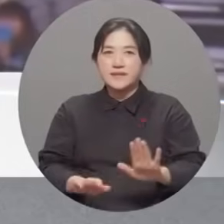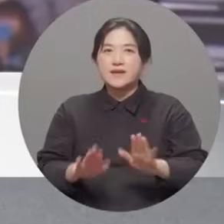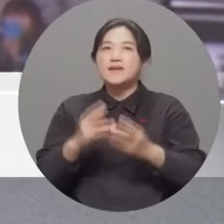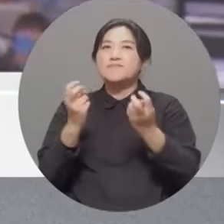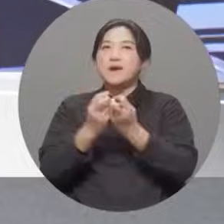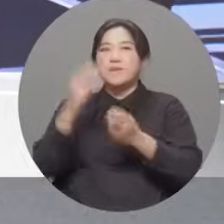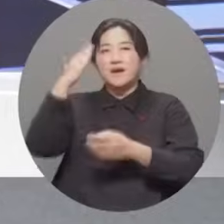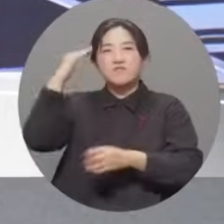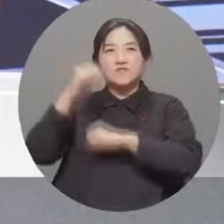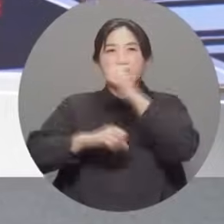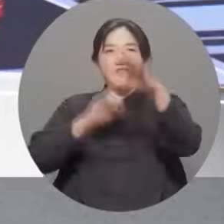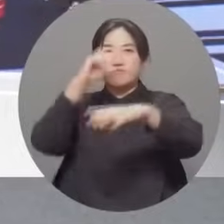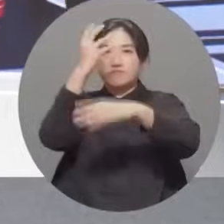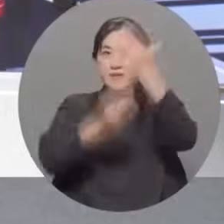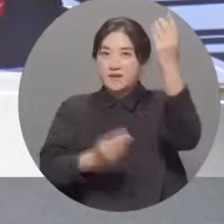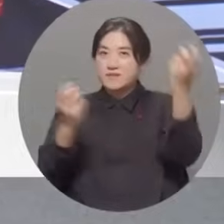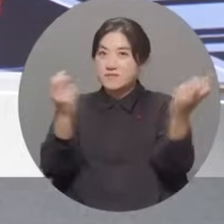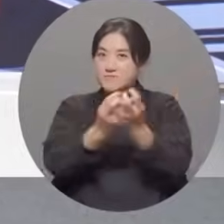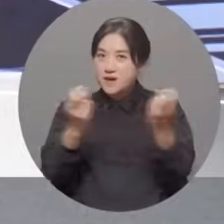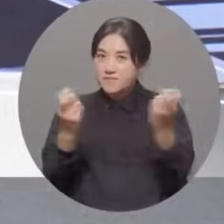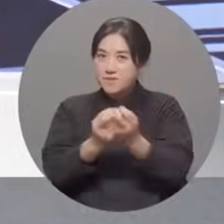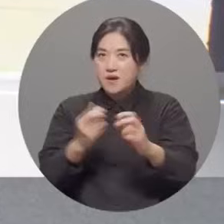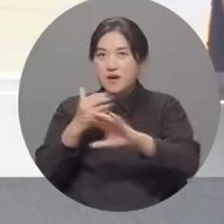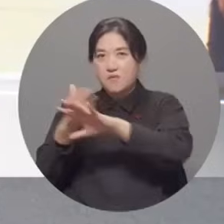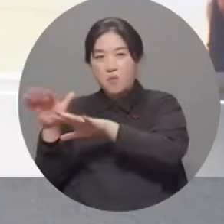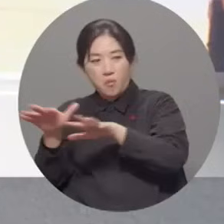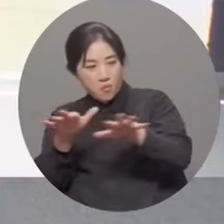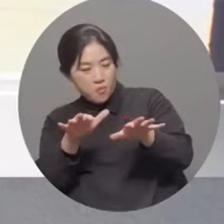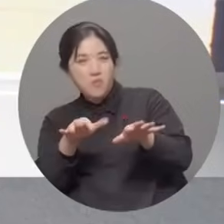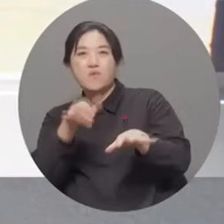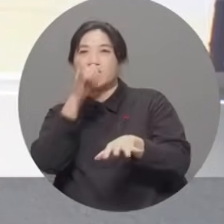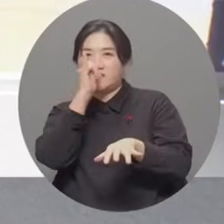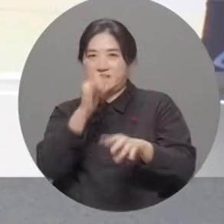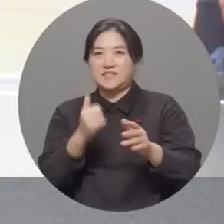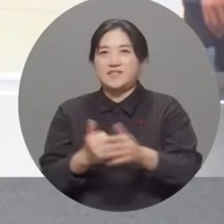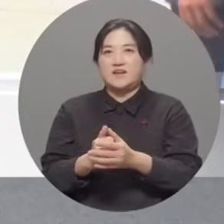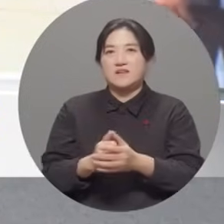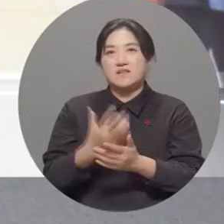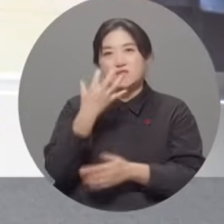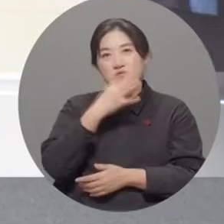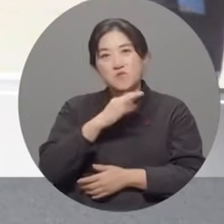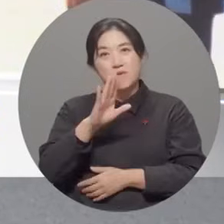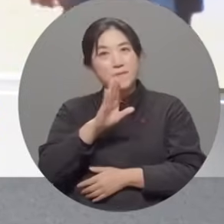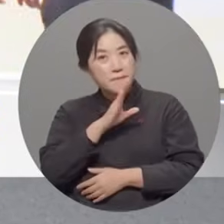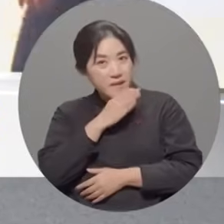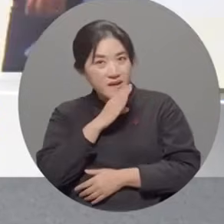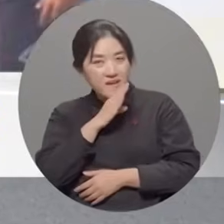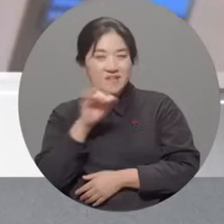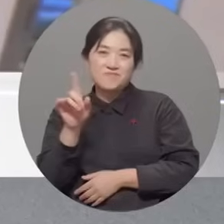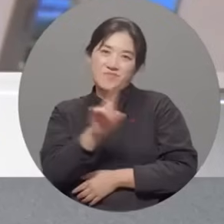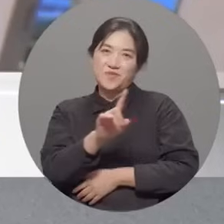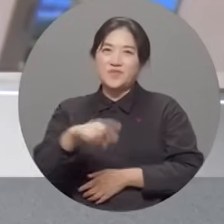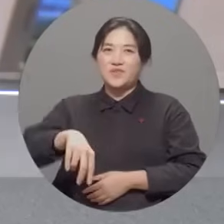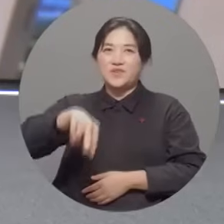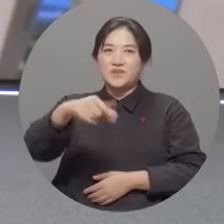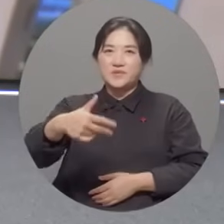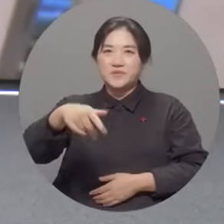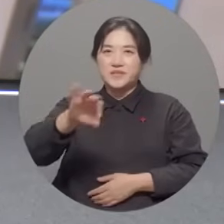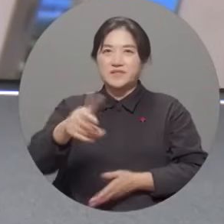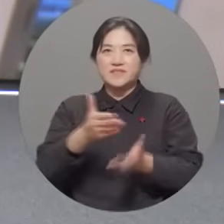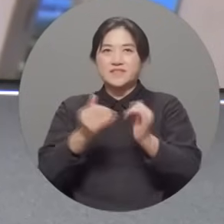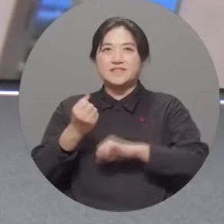한국 농구만의 이런 독특한 방식이 최근에 해외에서도 관심을 끌고 있는데요. 과연 효과가 진짜 있는 걸까요? 손장훈